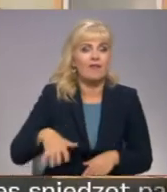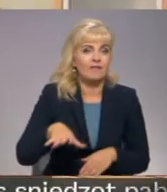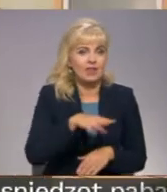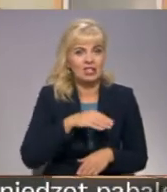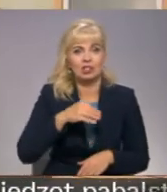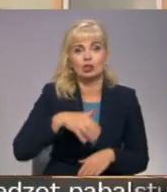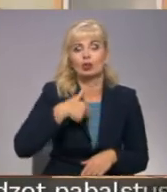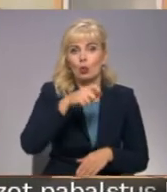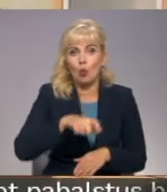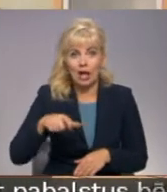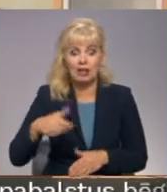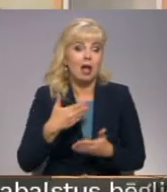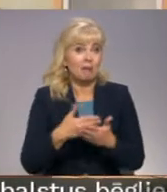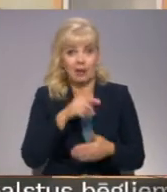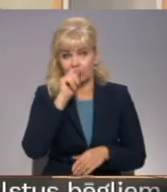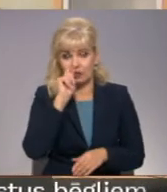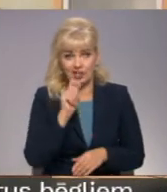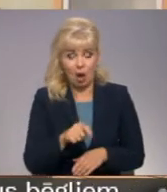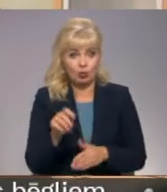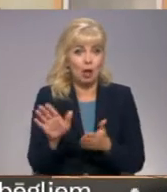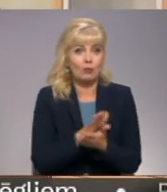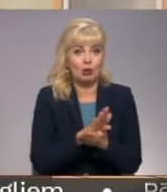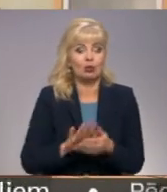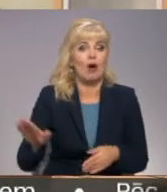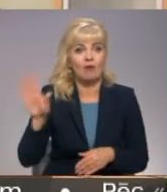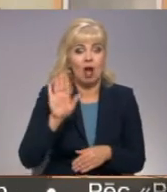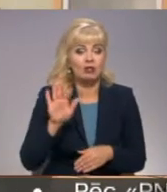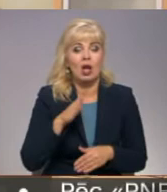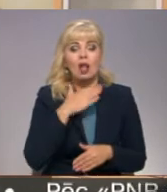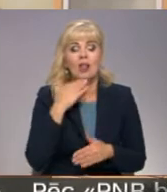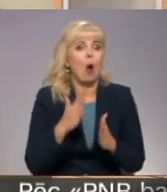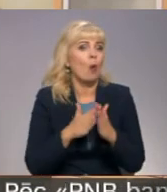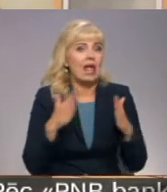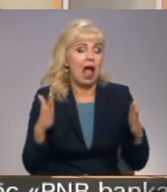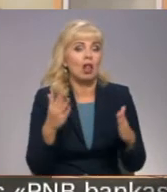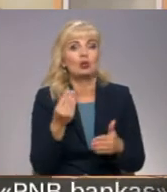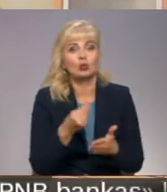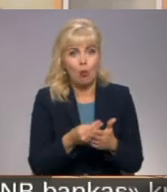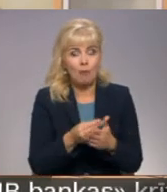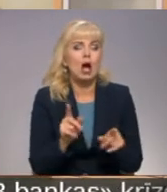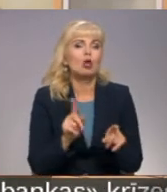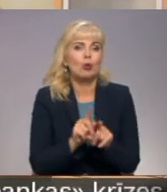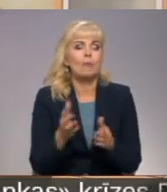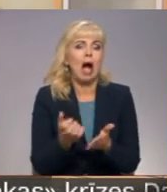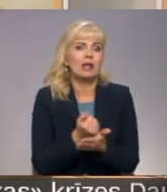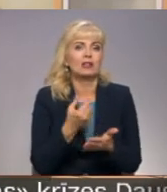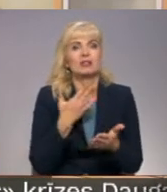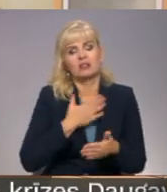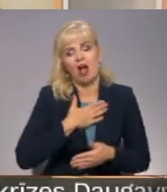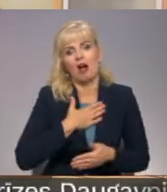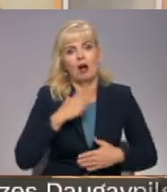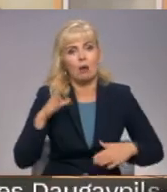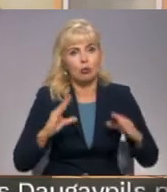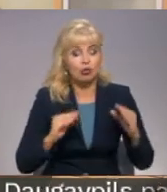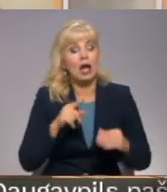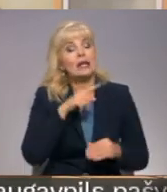Ja mēs zaudējam šīs te brīvpusdienas no valsts, ko viņi maksā, tā nav pārmērīgi liela summa, to mēs arī atradīsim savā budžetā un darīsim. Bet mēs